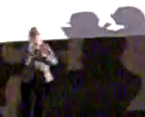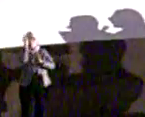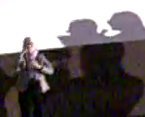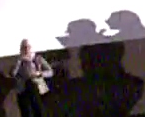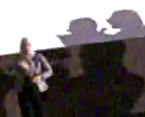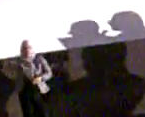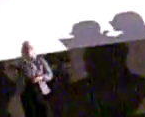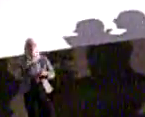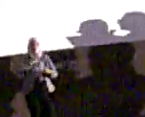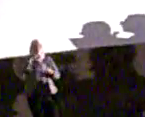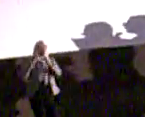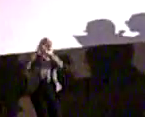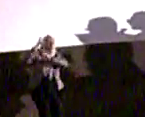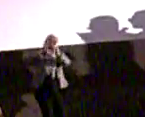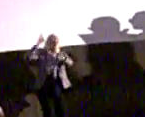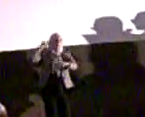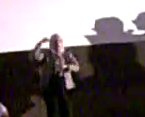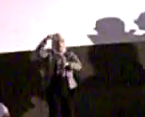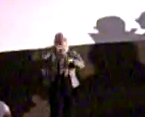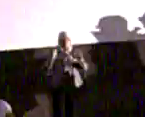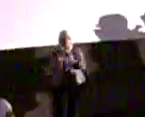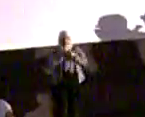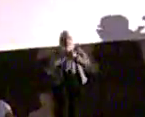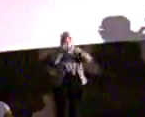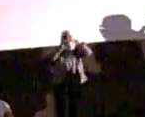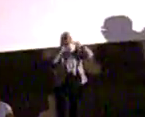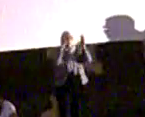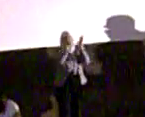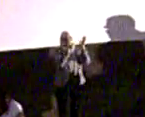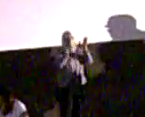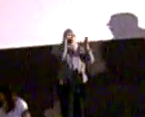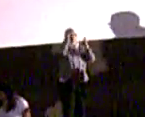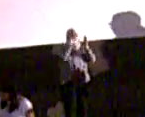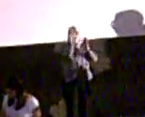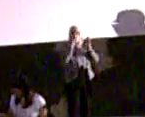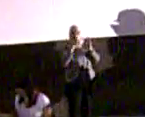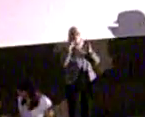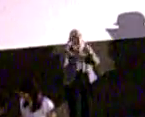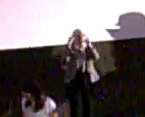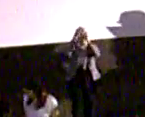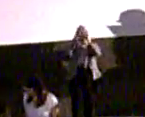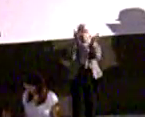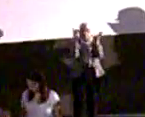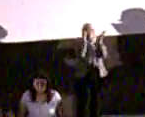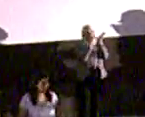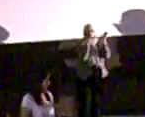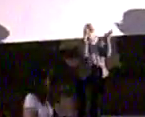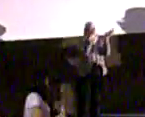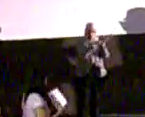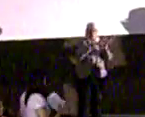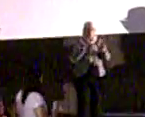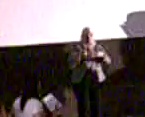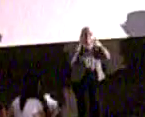مسؤوليتها التاريخية لتبني مقترحات الإصلاحات التشريعية الواردة صلب التقرير من أجل تفعيل الدستور وبناء